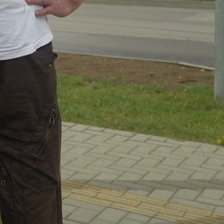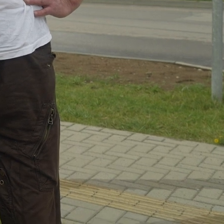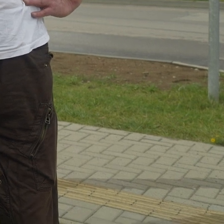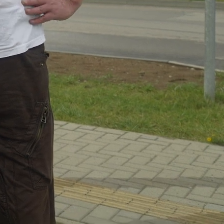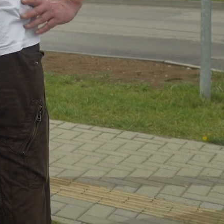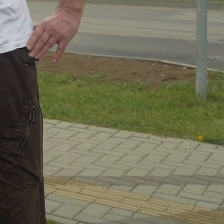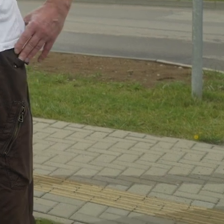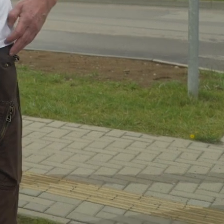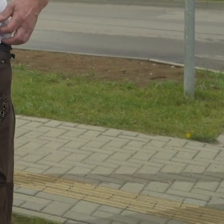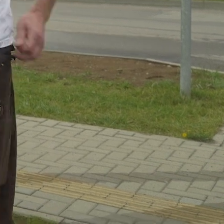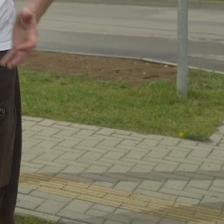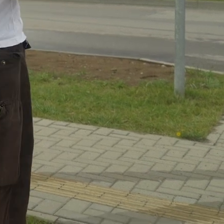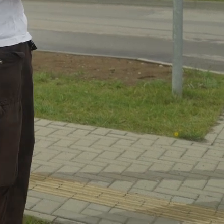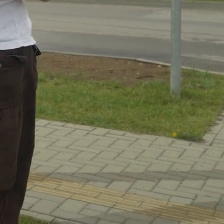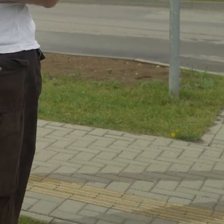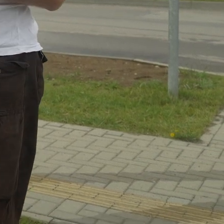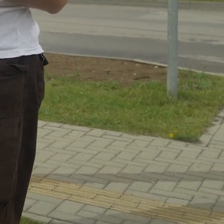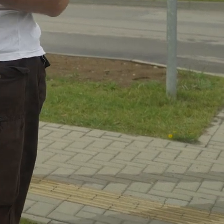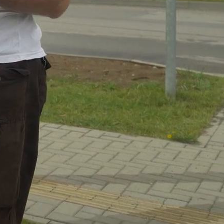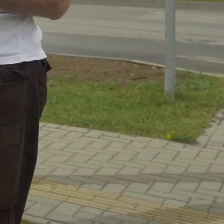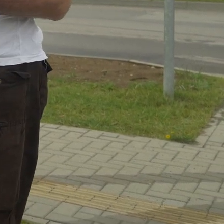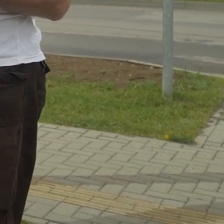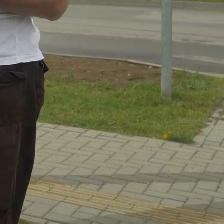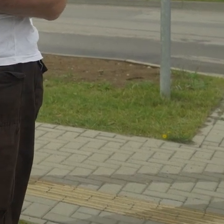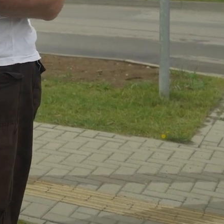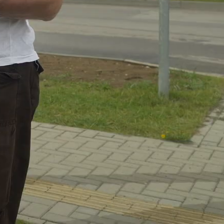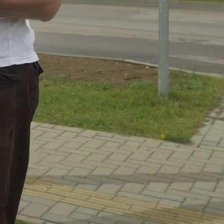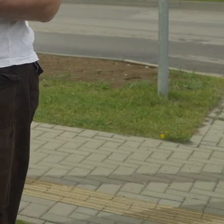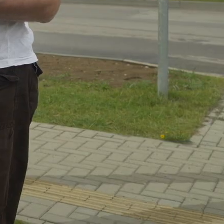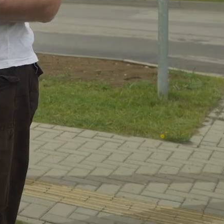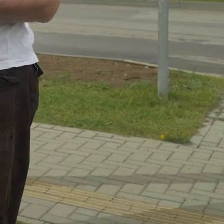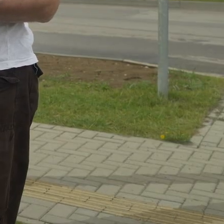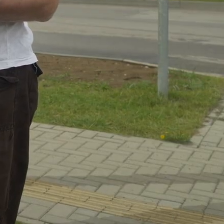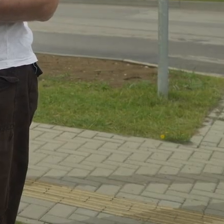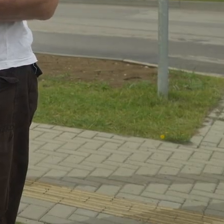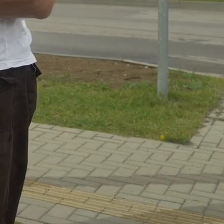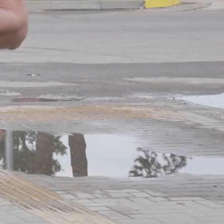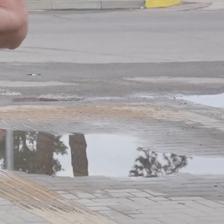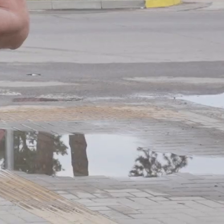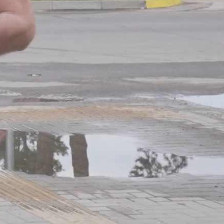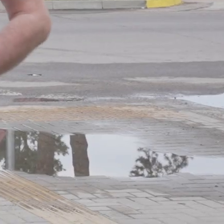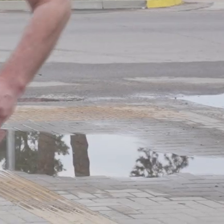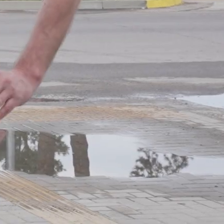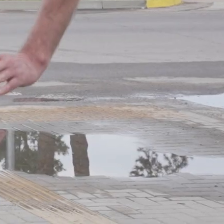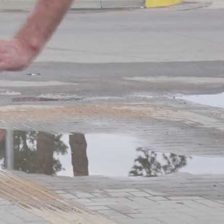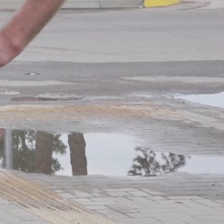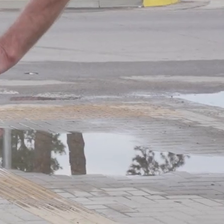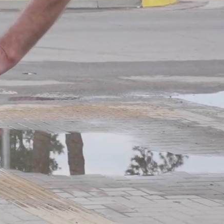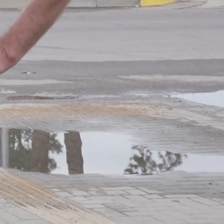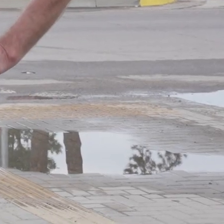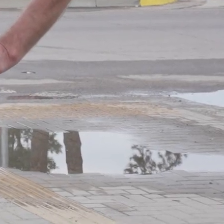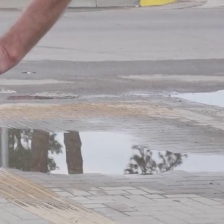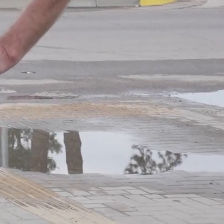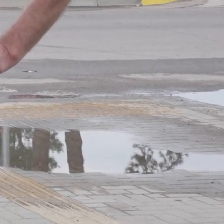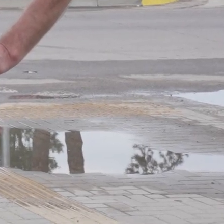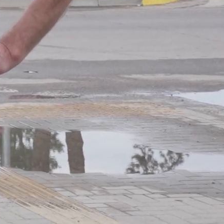turim. Netrukdys. Konservai, vanduo, saldainiai, degtukai. O, gera mintis, saldėsių paimti,